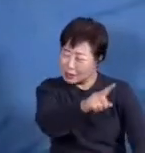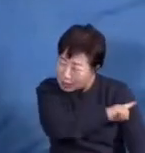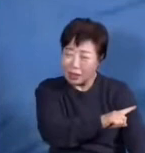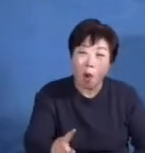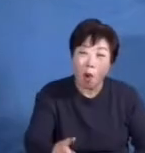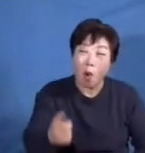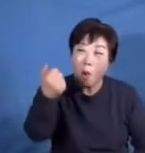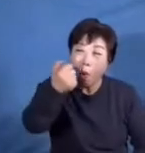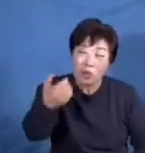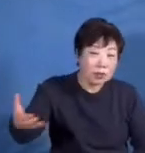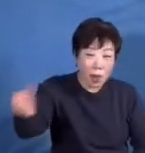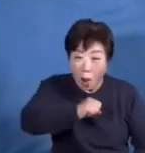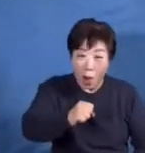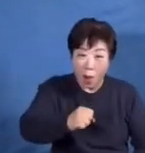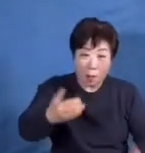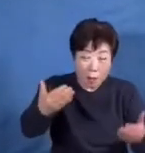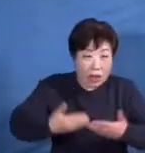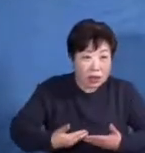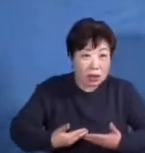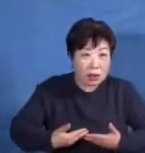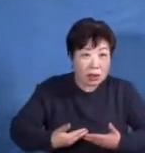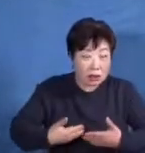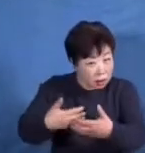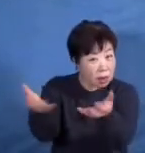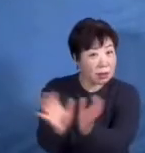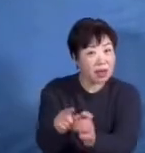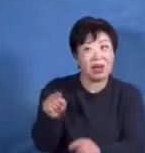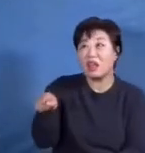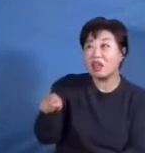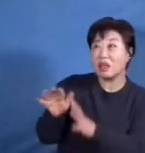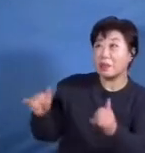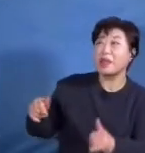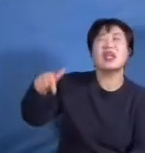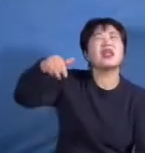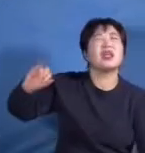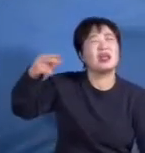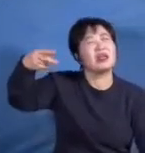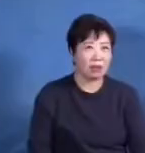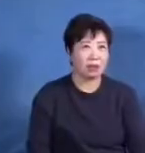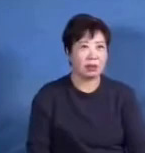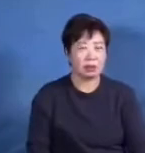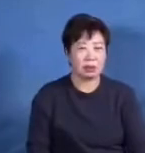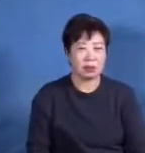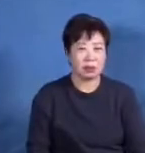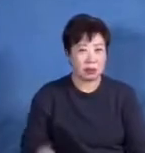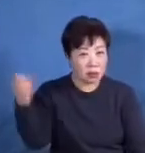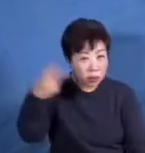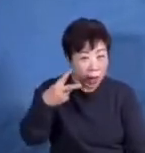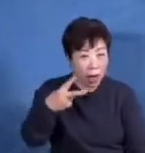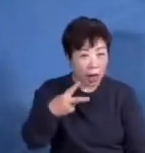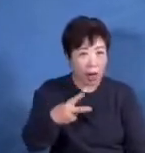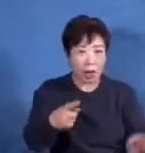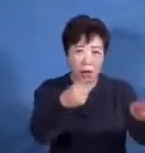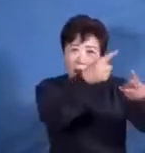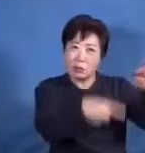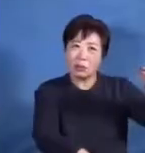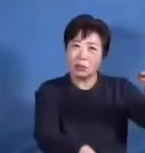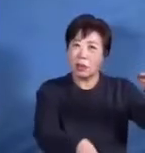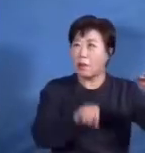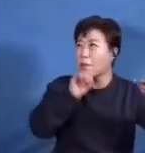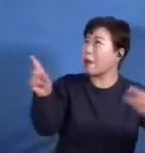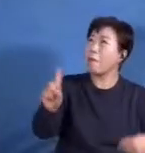묻겠습니다. 소위 50억 클럽! 이런 사람들이 기득권 아닙니까? 그리고 윤석열은 이런 말도 했다고